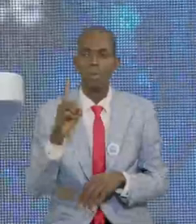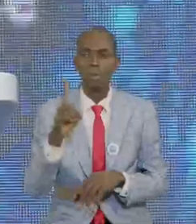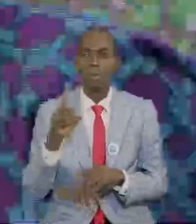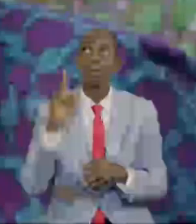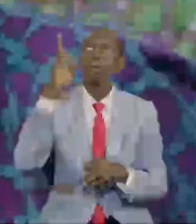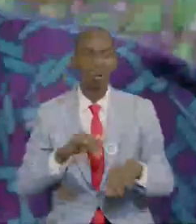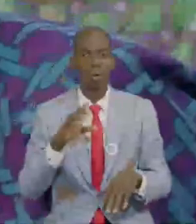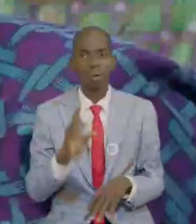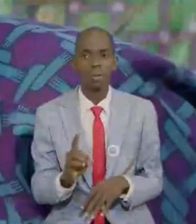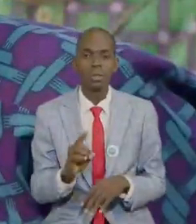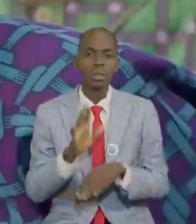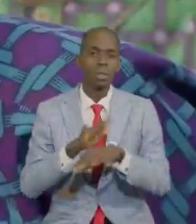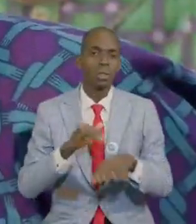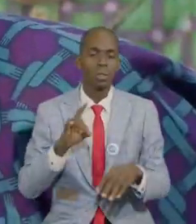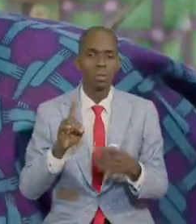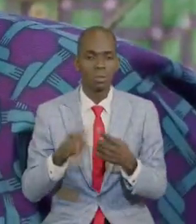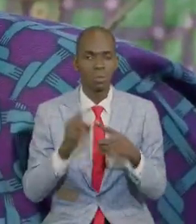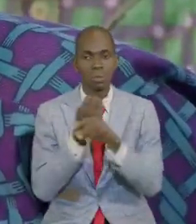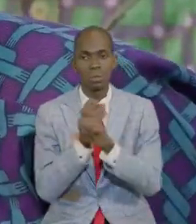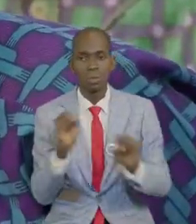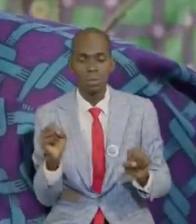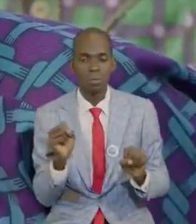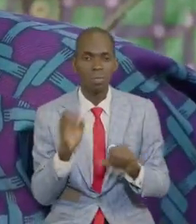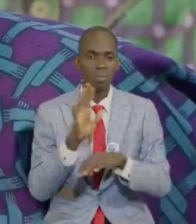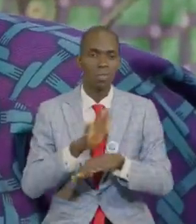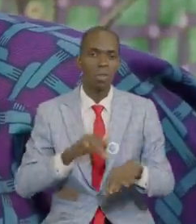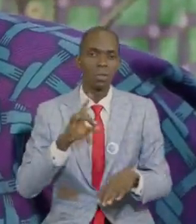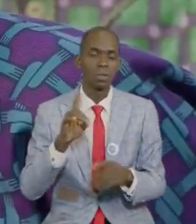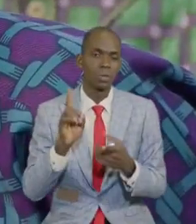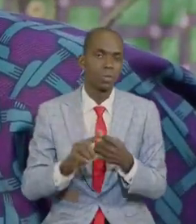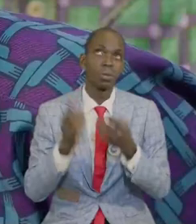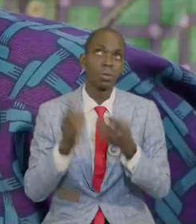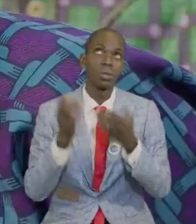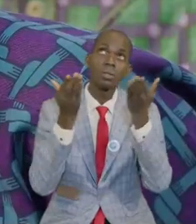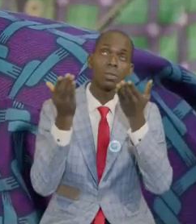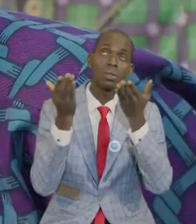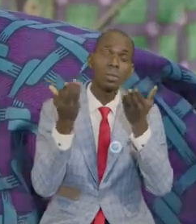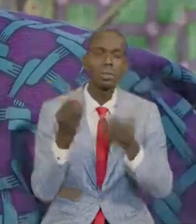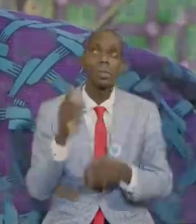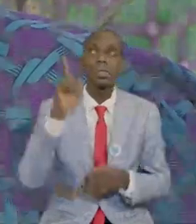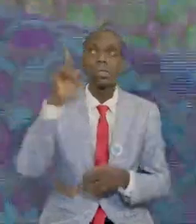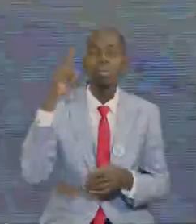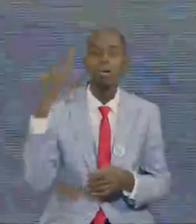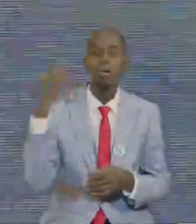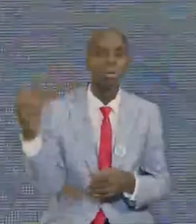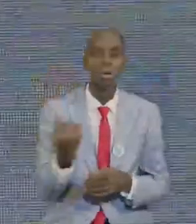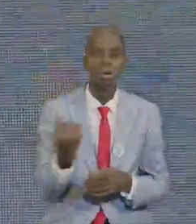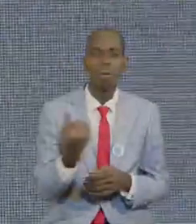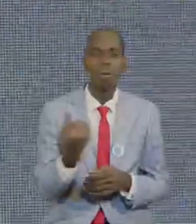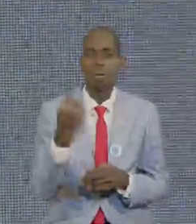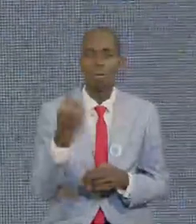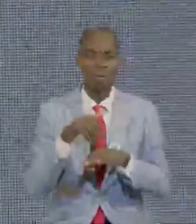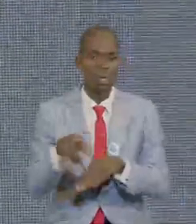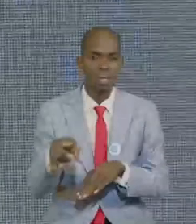personne que Dieu appelle. To salvation. Appelé au salut. Called to service. Appelé au salut. He always sends them